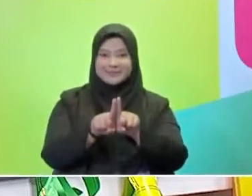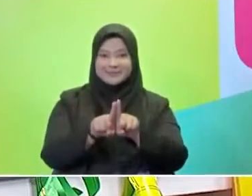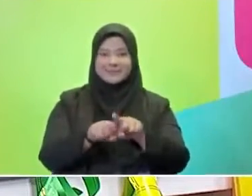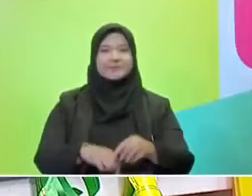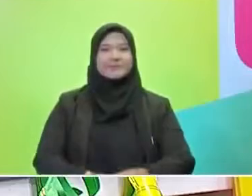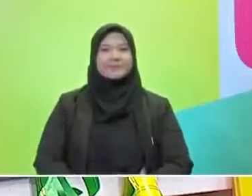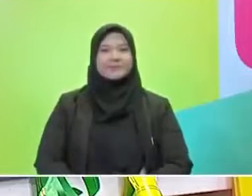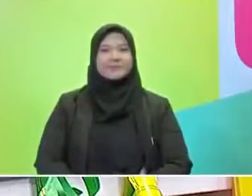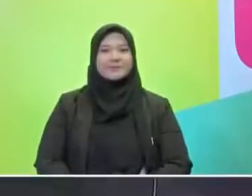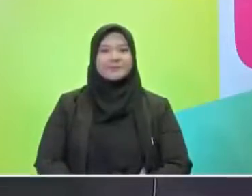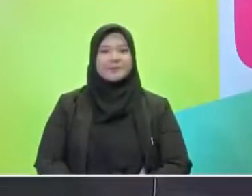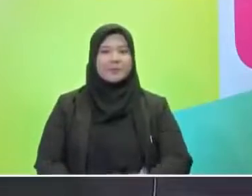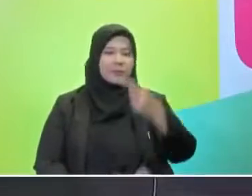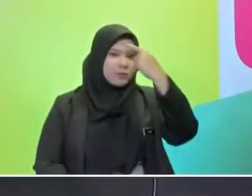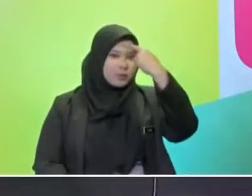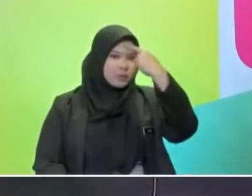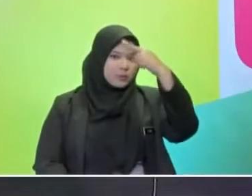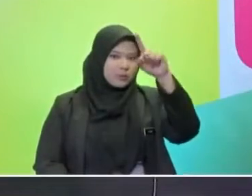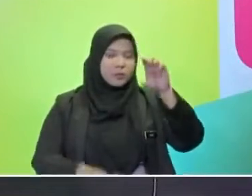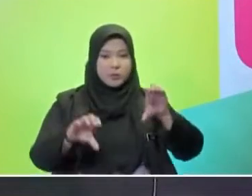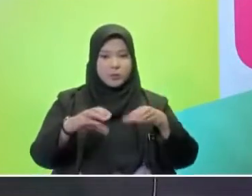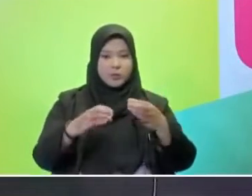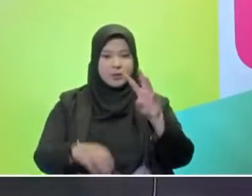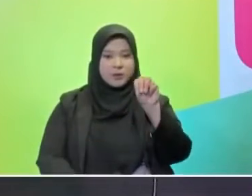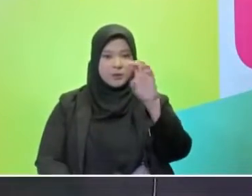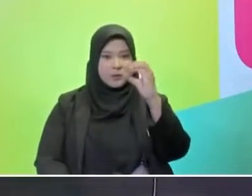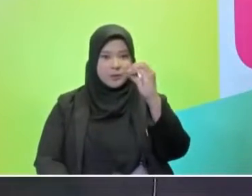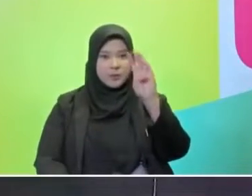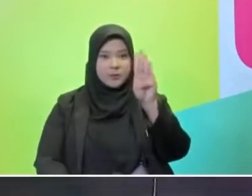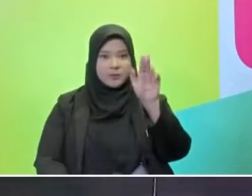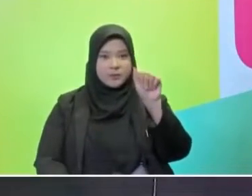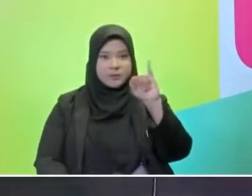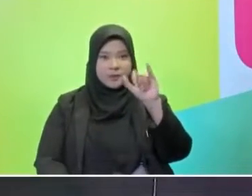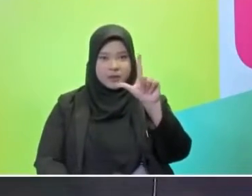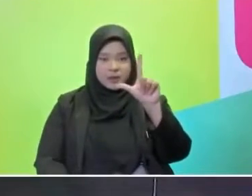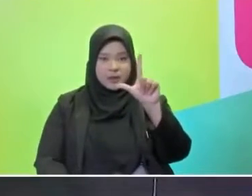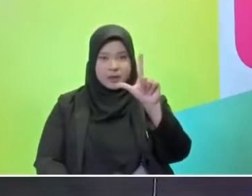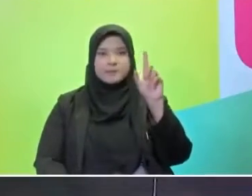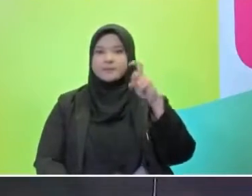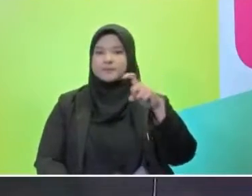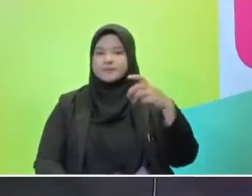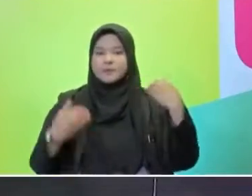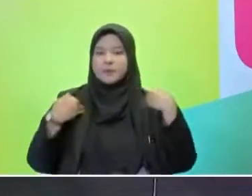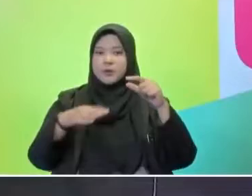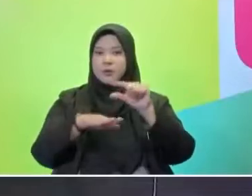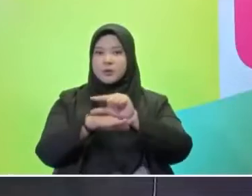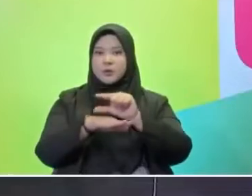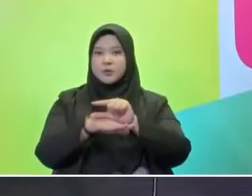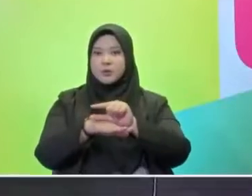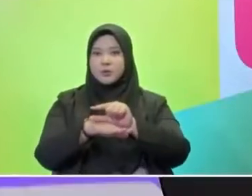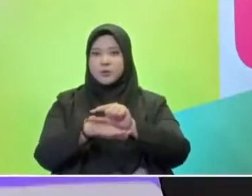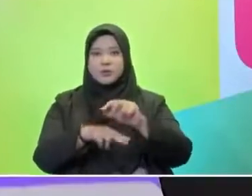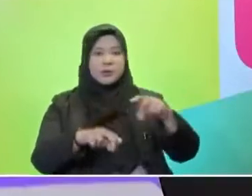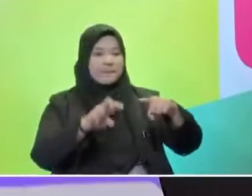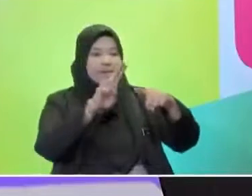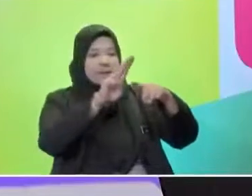ni penyangkut baju. Cikgu dah hiaskan dah tu. Okey, tapi apa-apa macam kalau ni saya nak guna yang lain pun boleh juga, macam